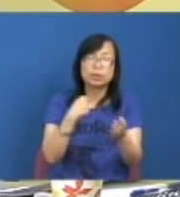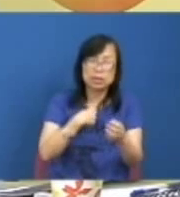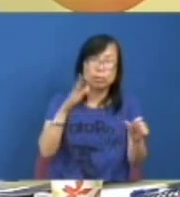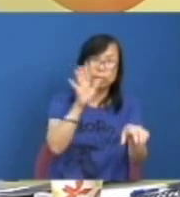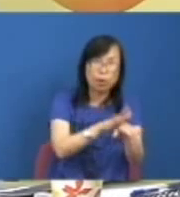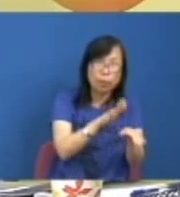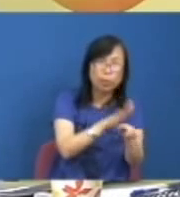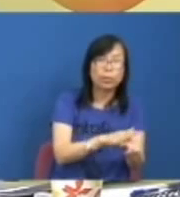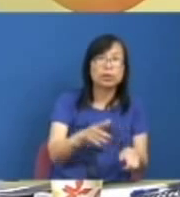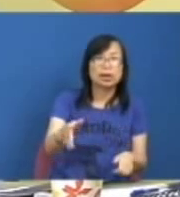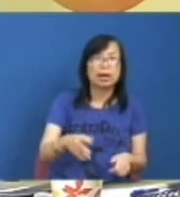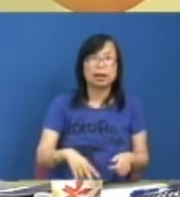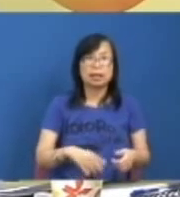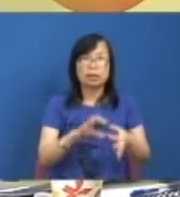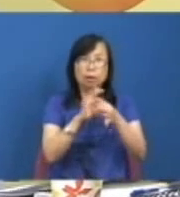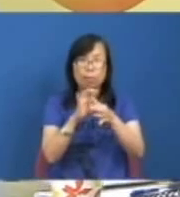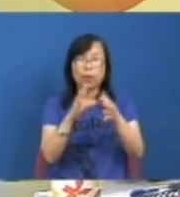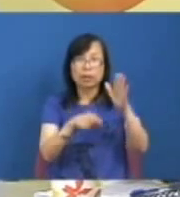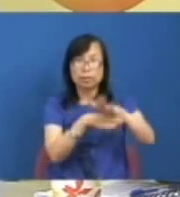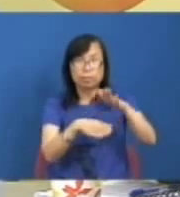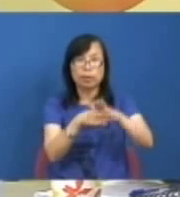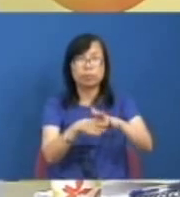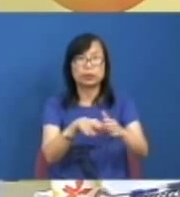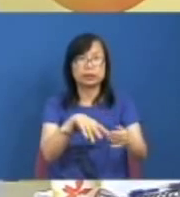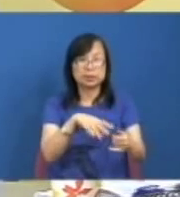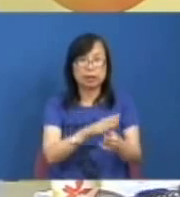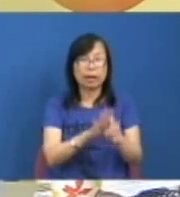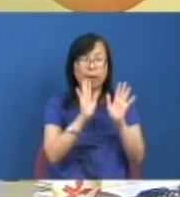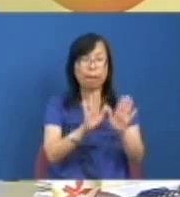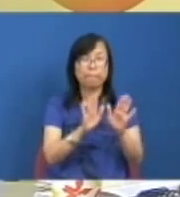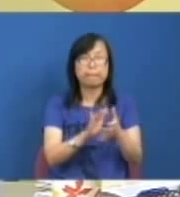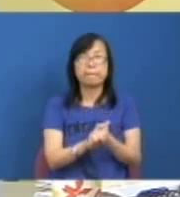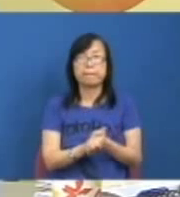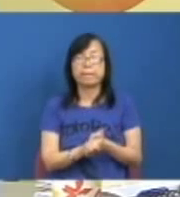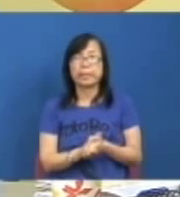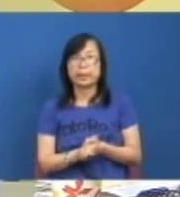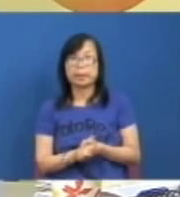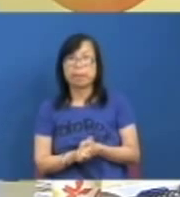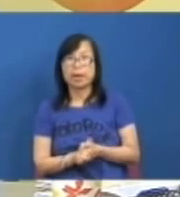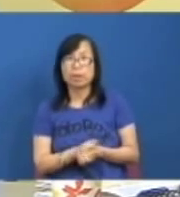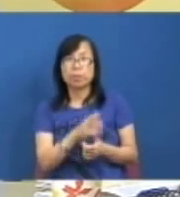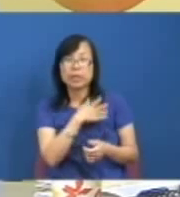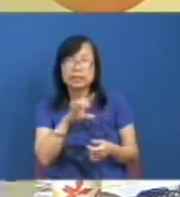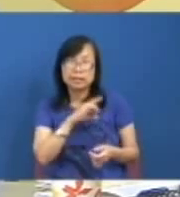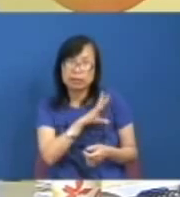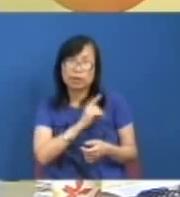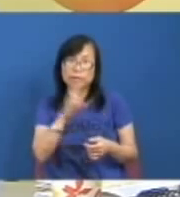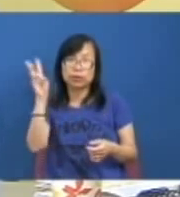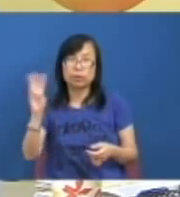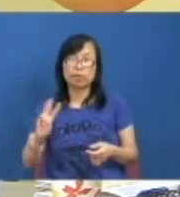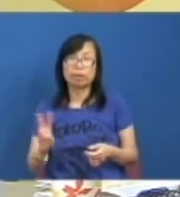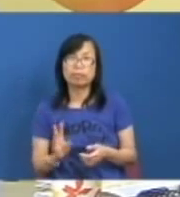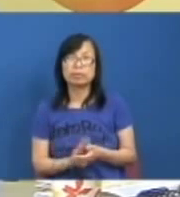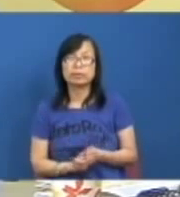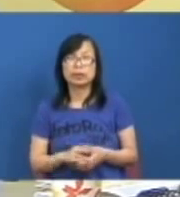相關嘅部門咧喺檢查方面咧就可以幫助到，即係究竟我哋呢啲無論自來水啦，或者我哋